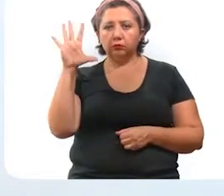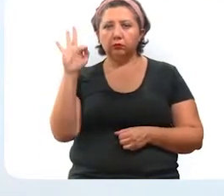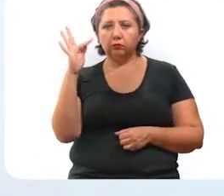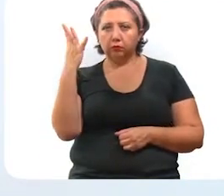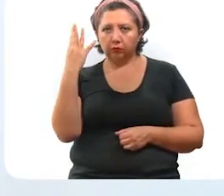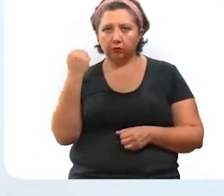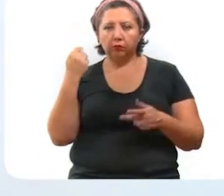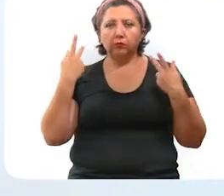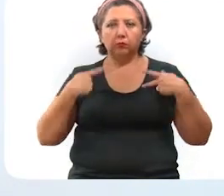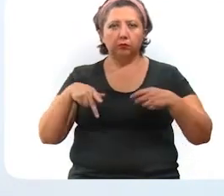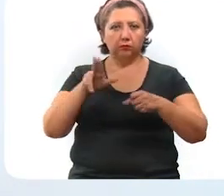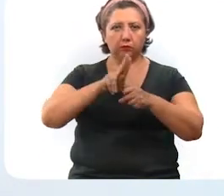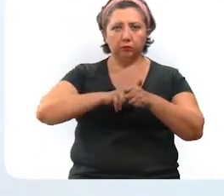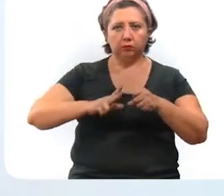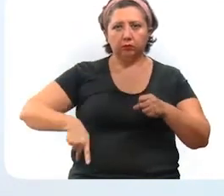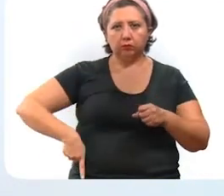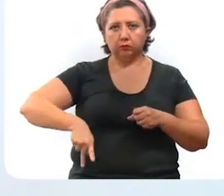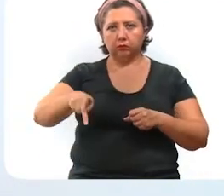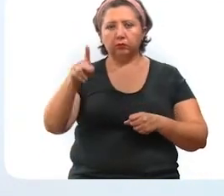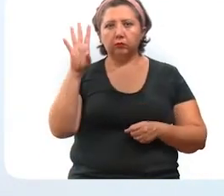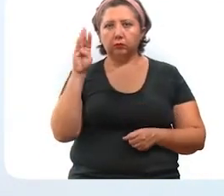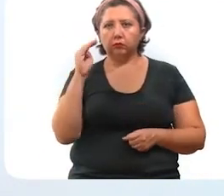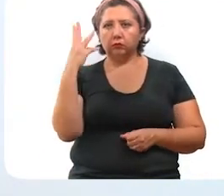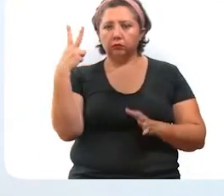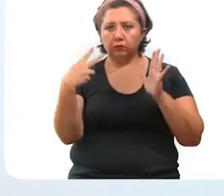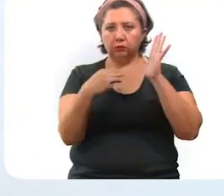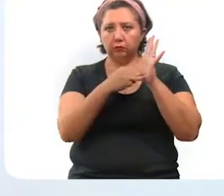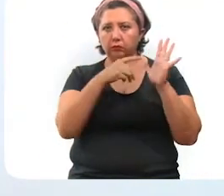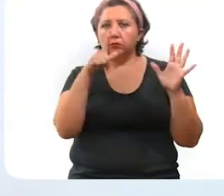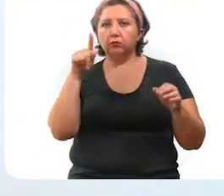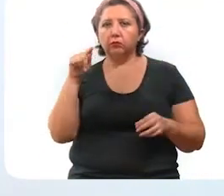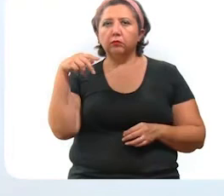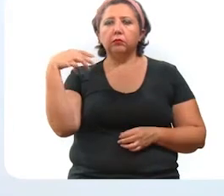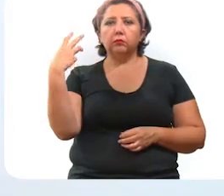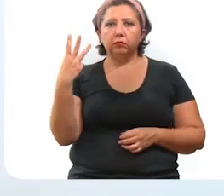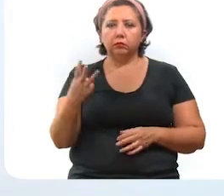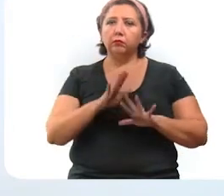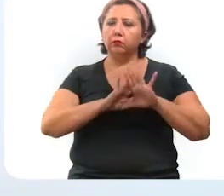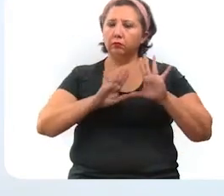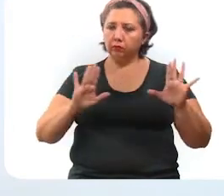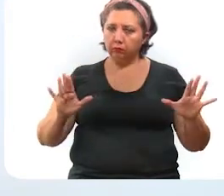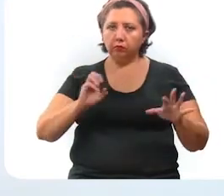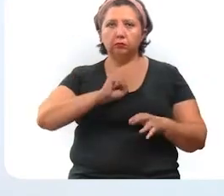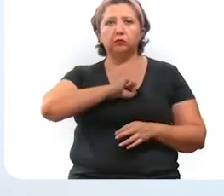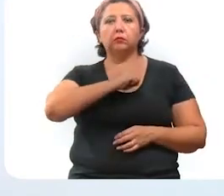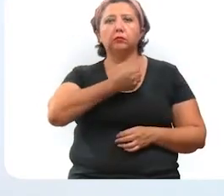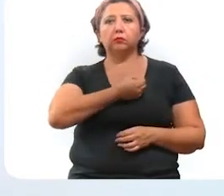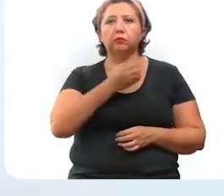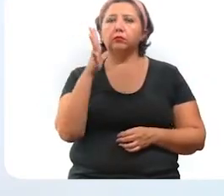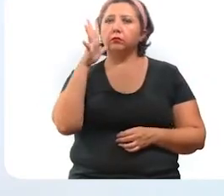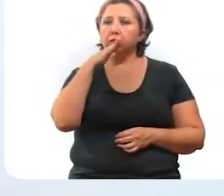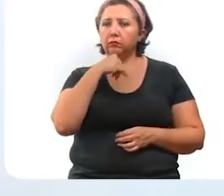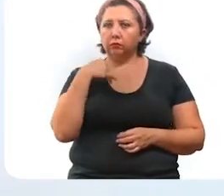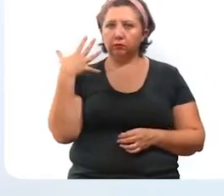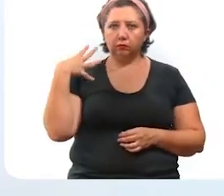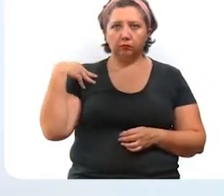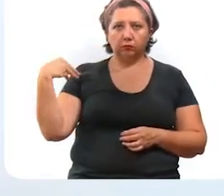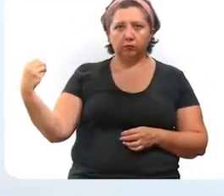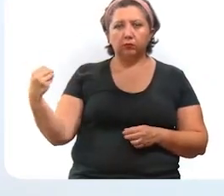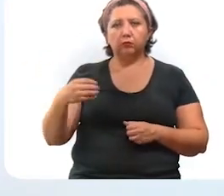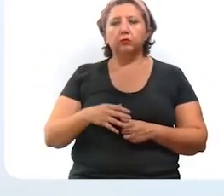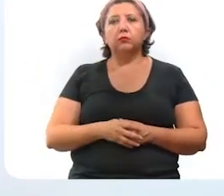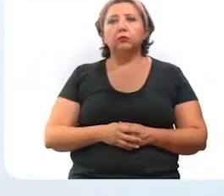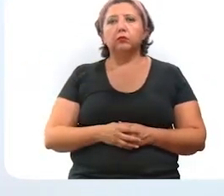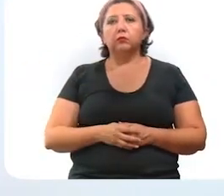temozon. Ichile 103 mil 356 mak kohanchajo, yan 741 juntulul le tanseturutalo, chentukagilhoiz oku chik